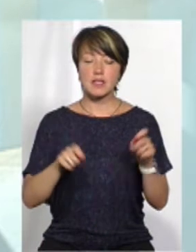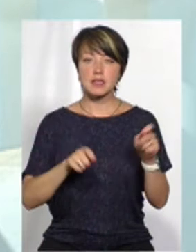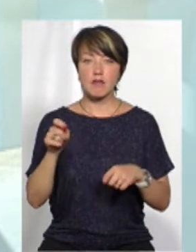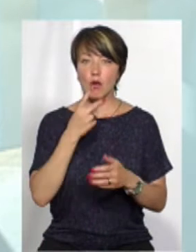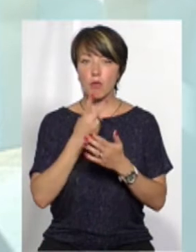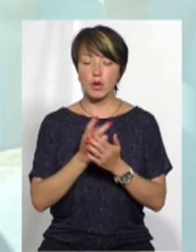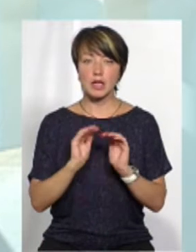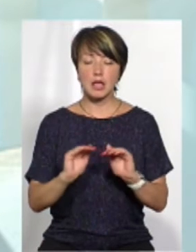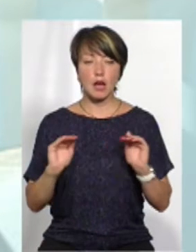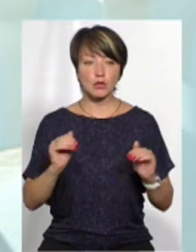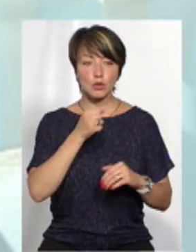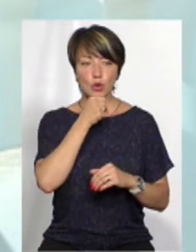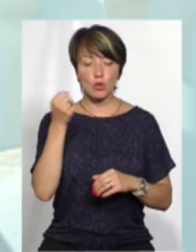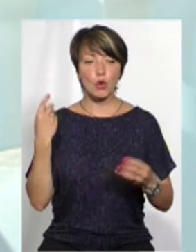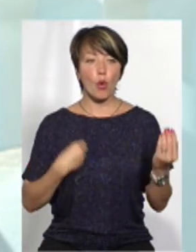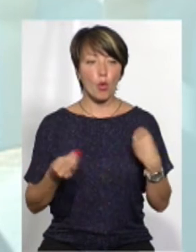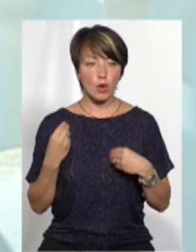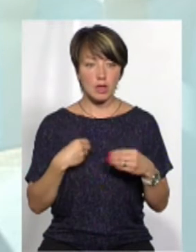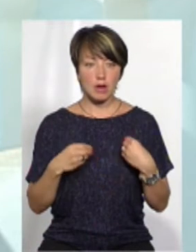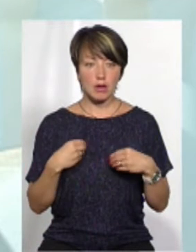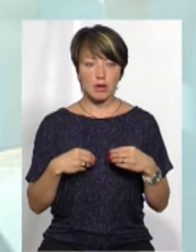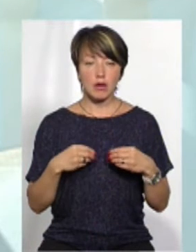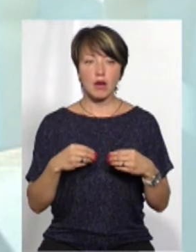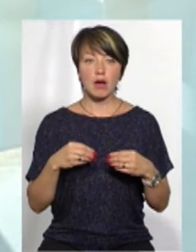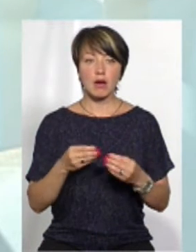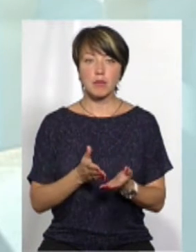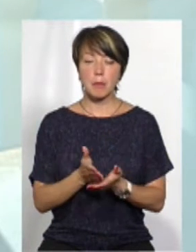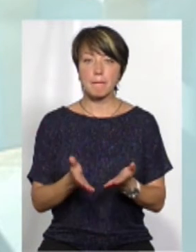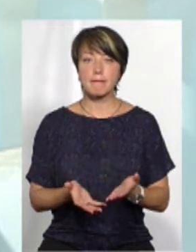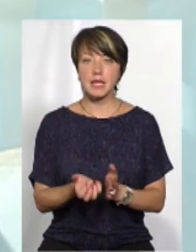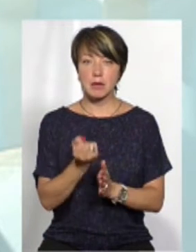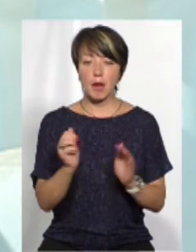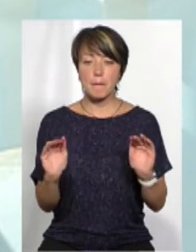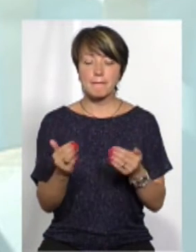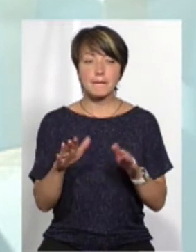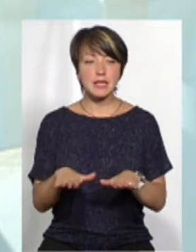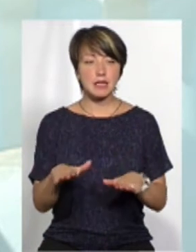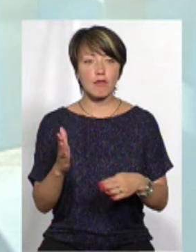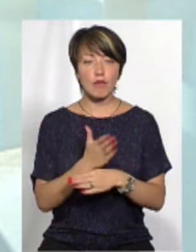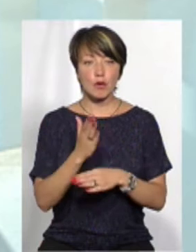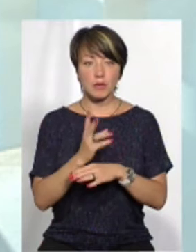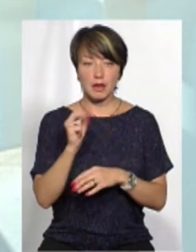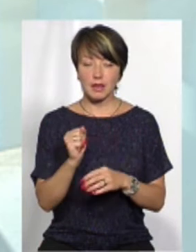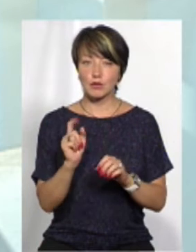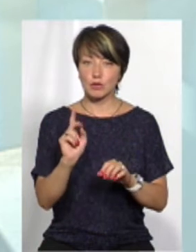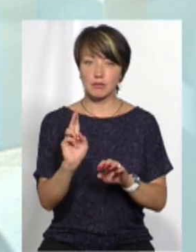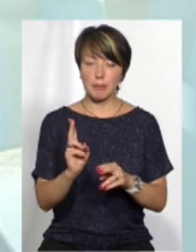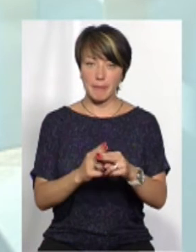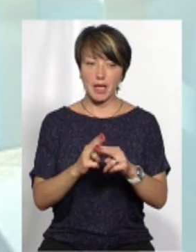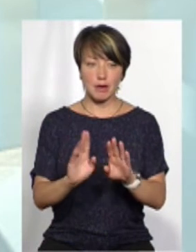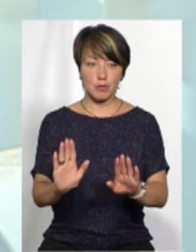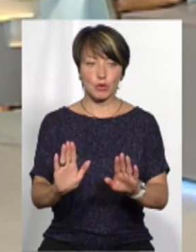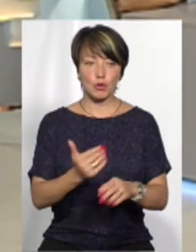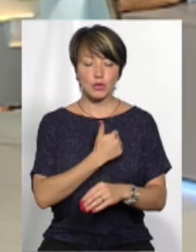показів дитячого і дорослого одягу. Основним вектором фестивалю стала підтримка локального виробника. І я, у цьому році трішки переб'ю.